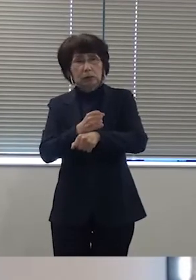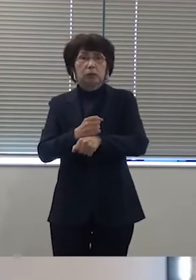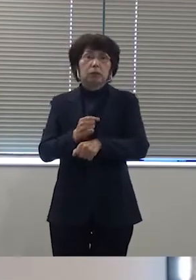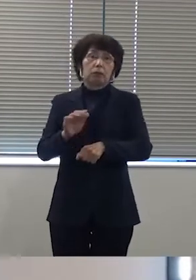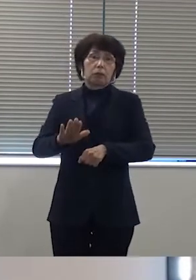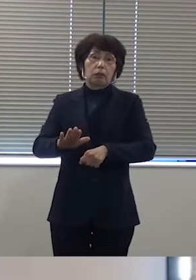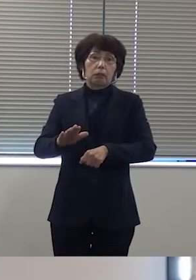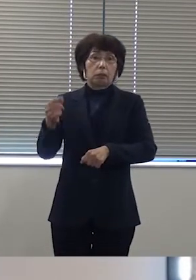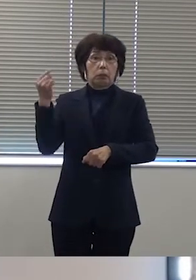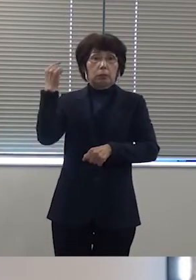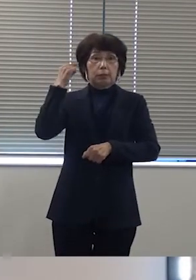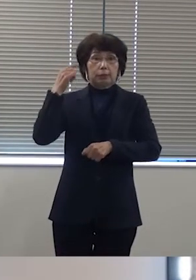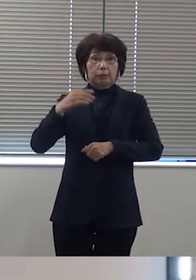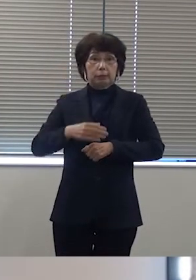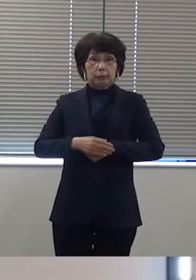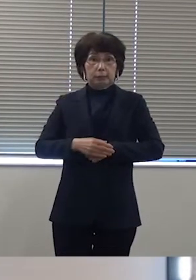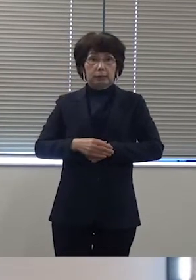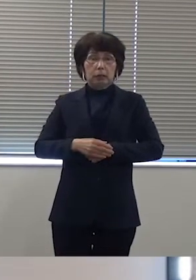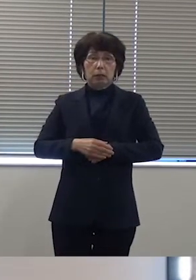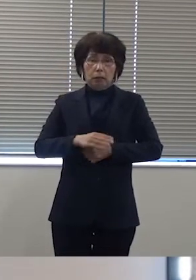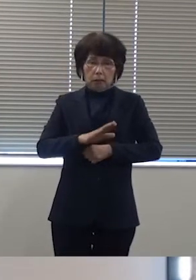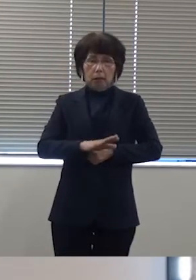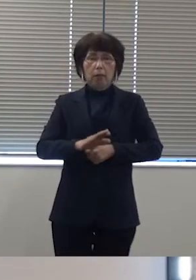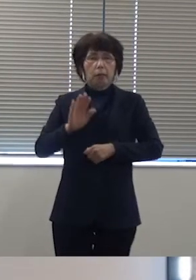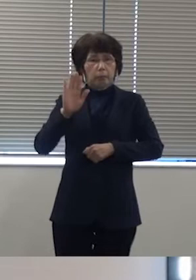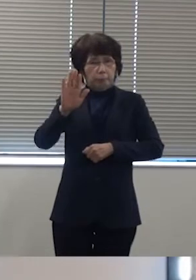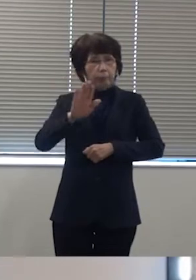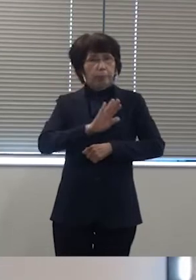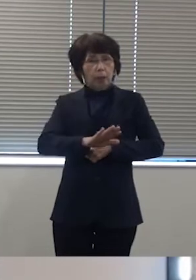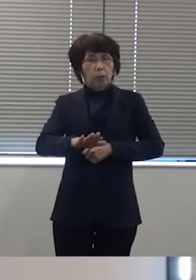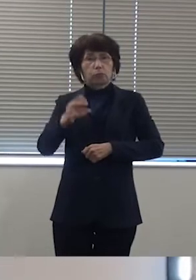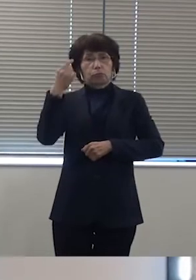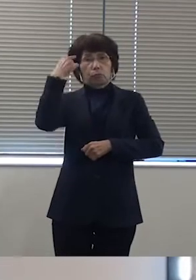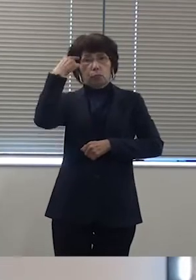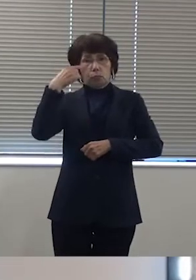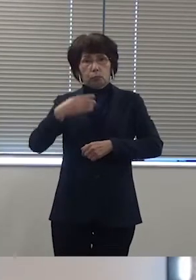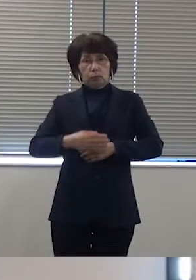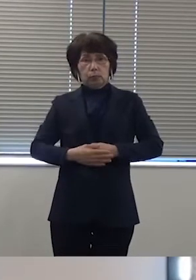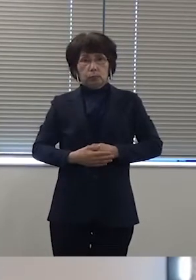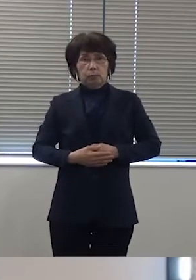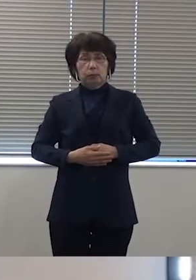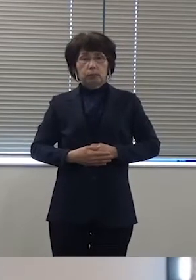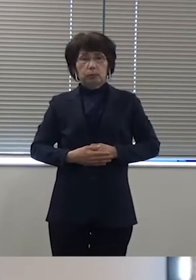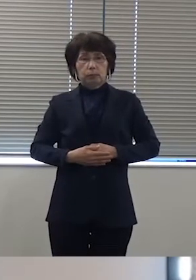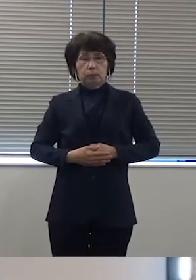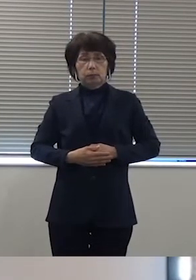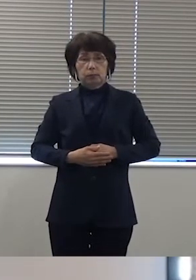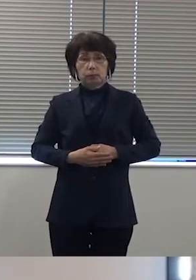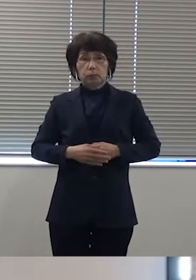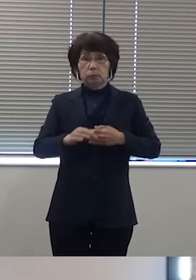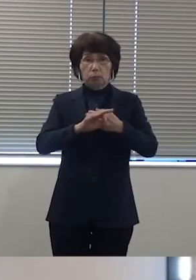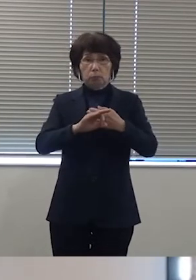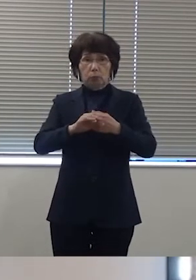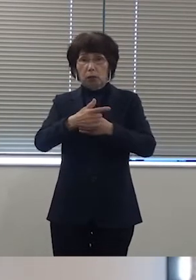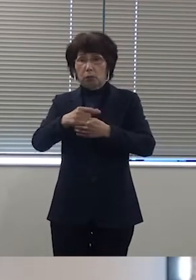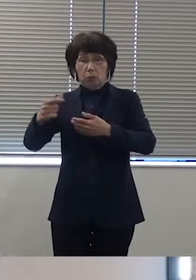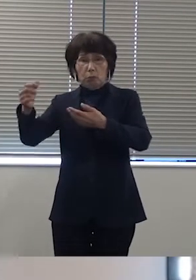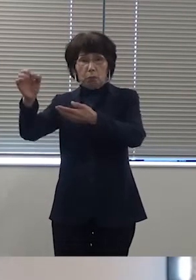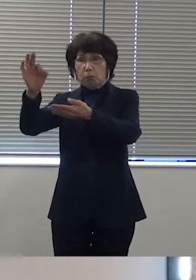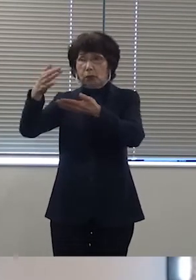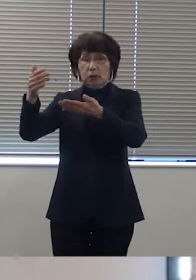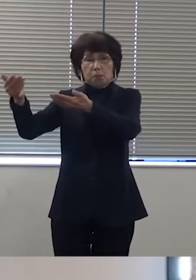回、例えば物資の搬送についても、日本通が一番でかいんですけど、これは国が全部押さえてるので